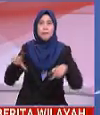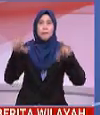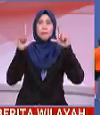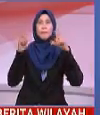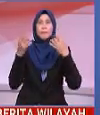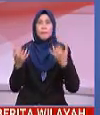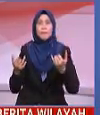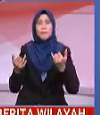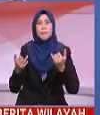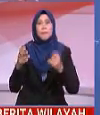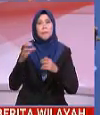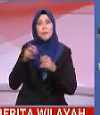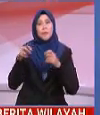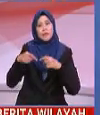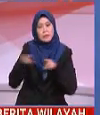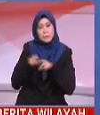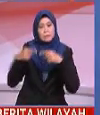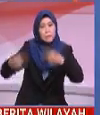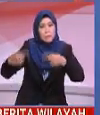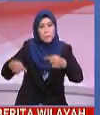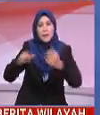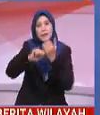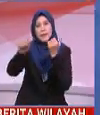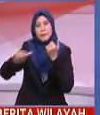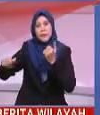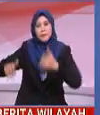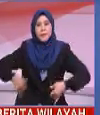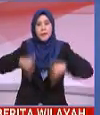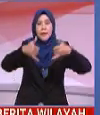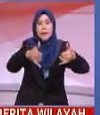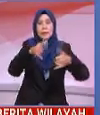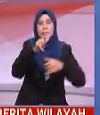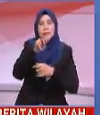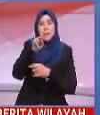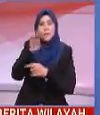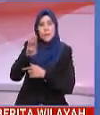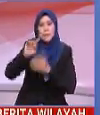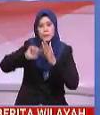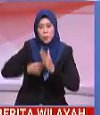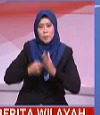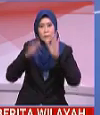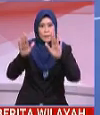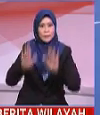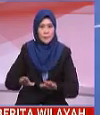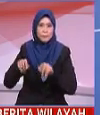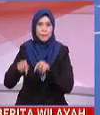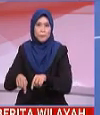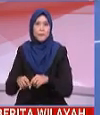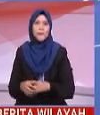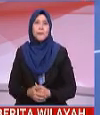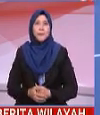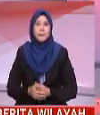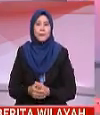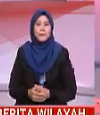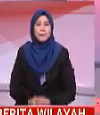treble musim ini apabila turun beraksi dalam kempen Piala TNB yang akan bermula Ahad ini.